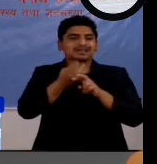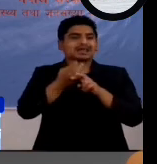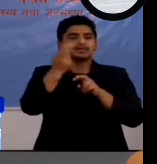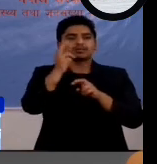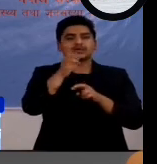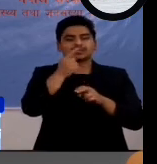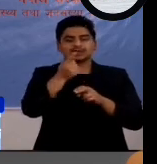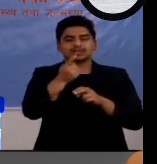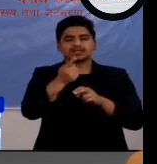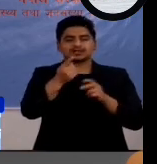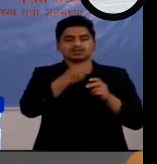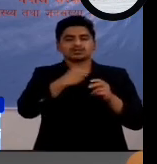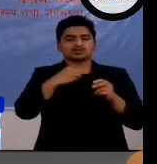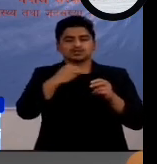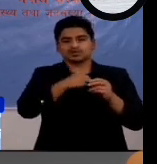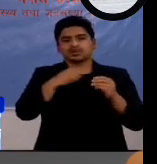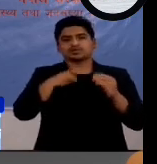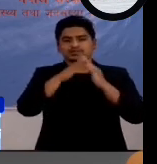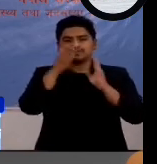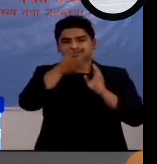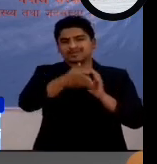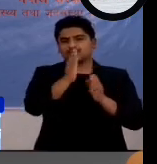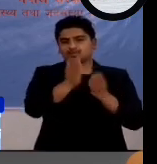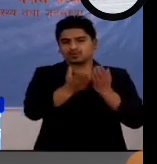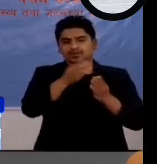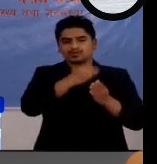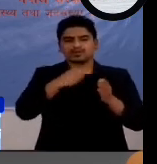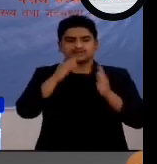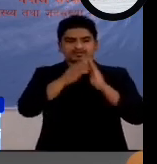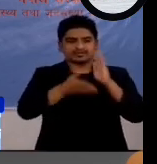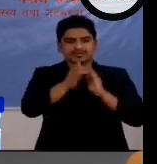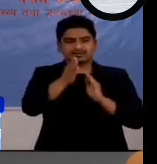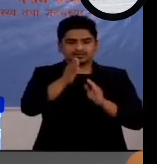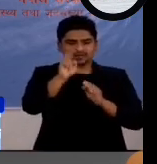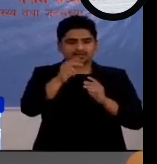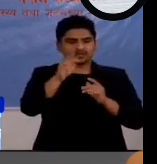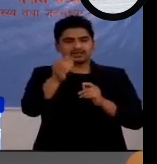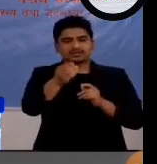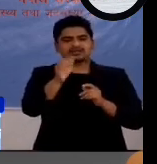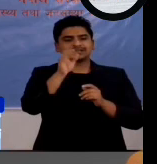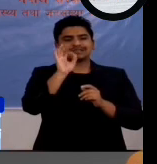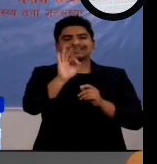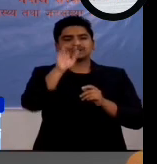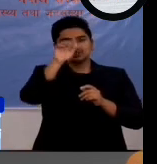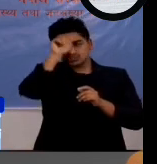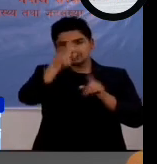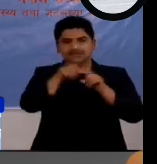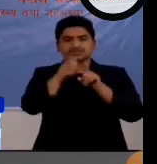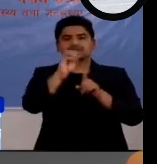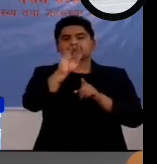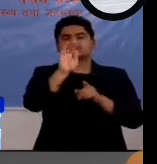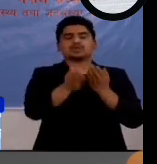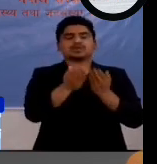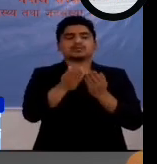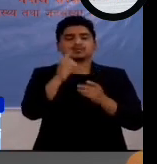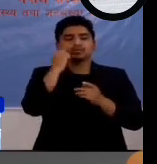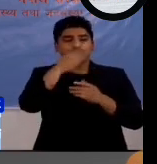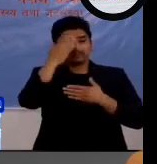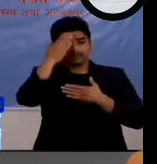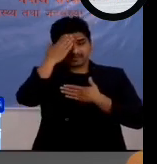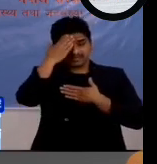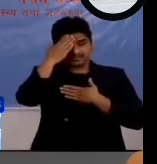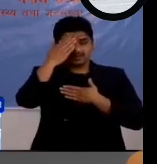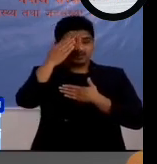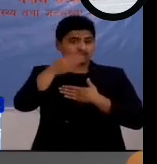गाह्रो भएमा चाहिँ स्वास्थ्य संस्थाहरूमा जानु होला। स्वास्थ्य संस्थाहरूमा जानु पर्दा चाहिँ सही सूचना पनि दिनु होला, जस्तो कोही संक्रमित